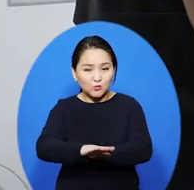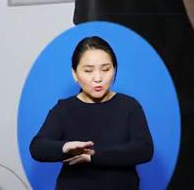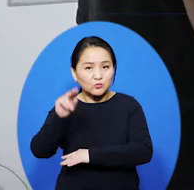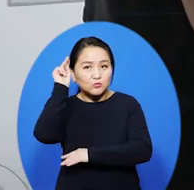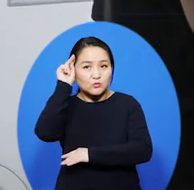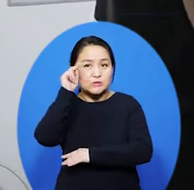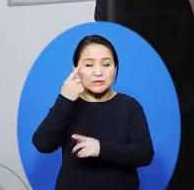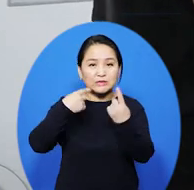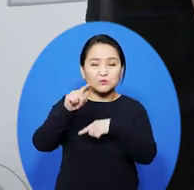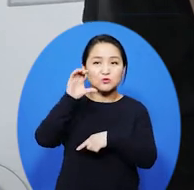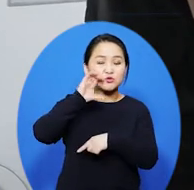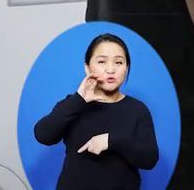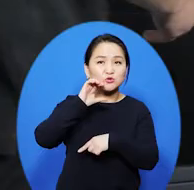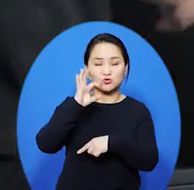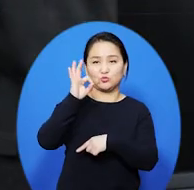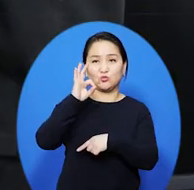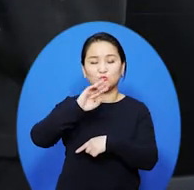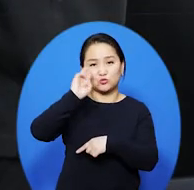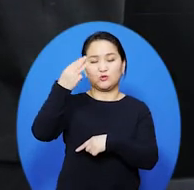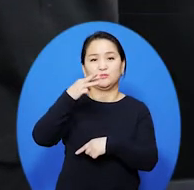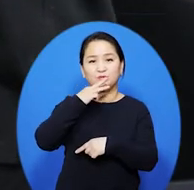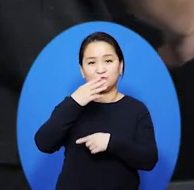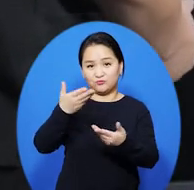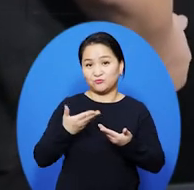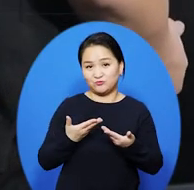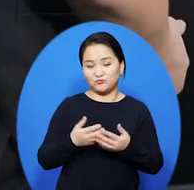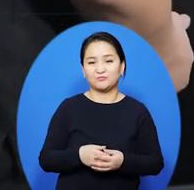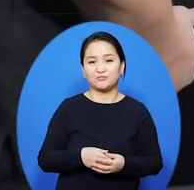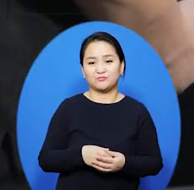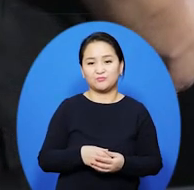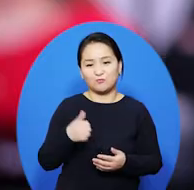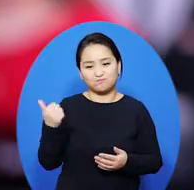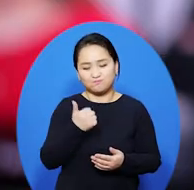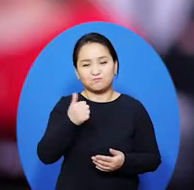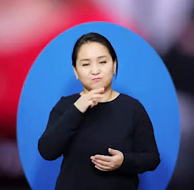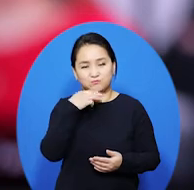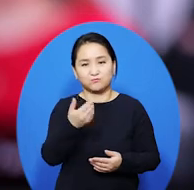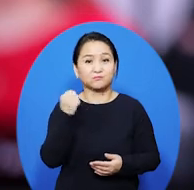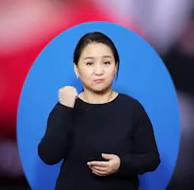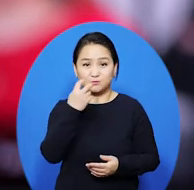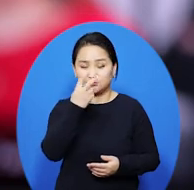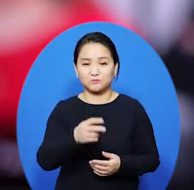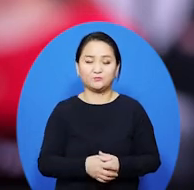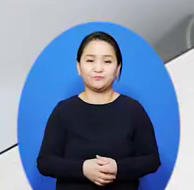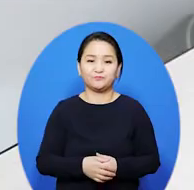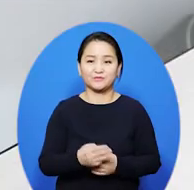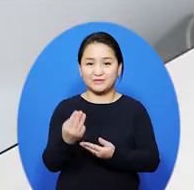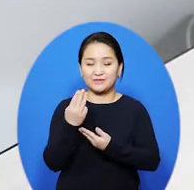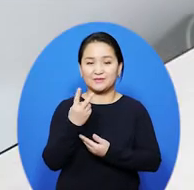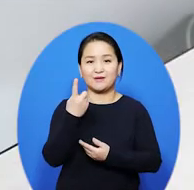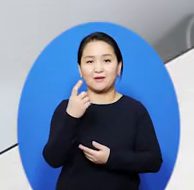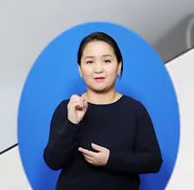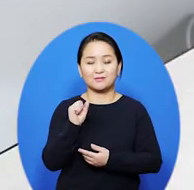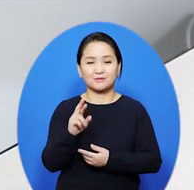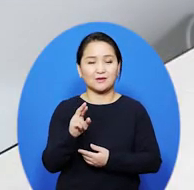сурагчдад илүү сонирхолтой, тэгээ илүү цэгцтэй мэдээллийг тархинд нь суулгаж ингээд бүрэн мэдлийг олгож чадчихаа гэж үзэж байгаа. Бид шагналын